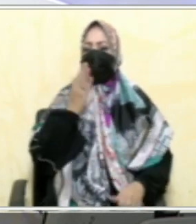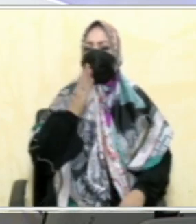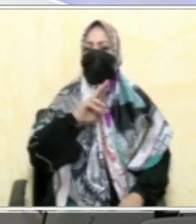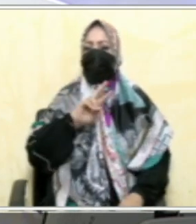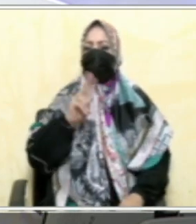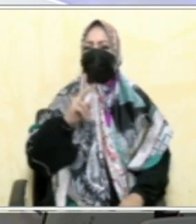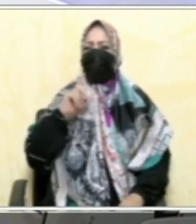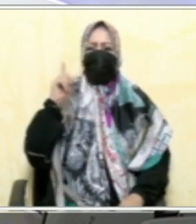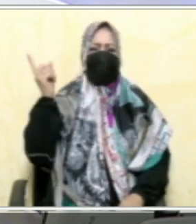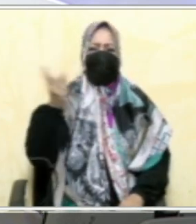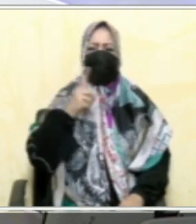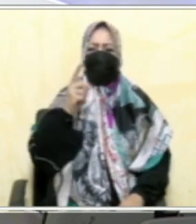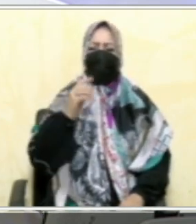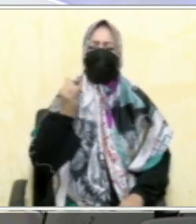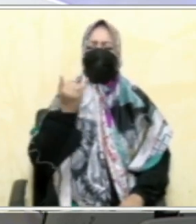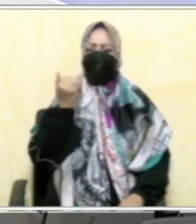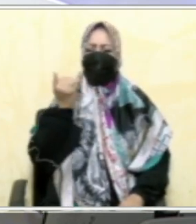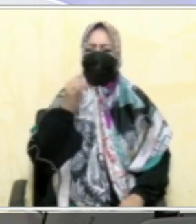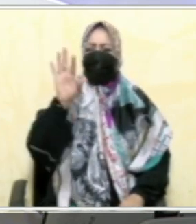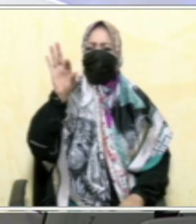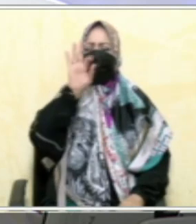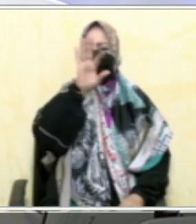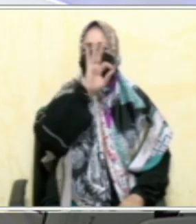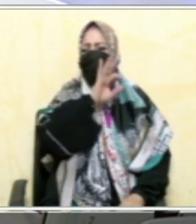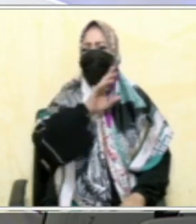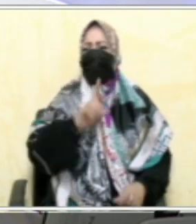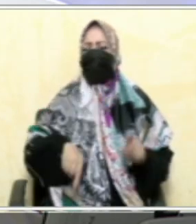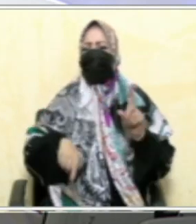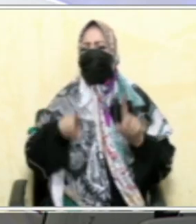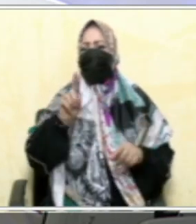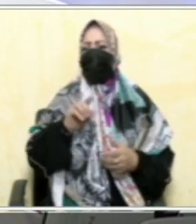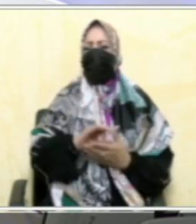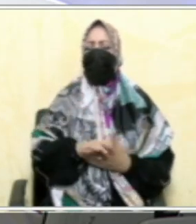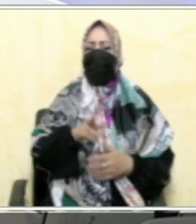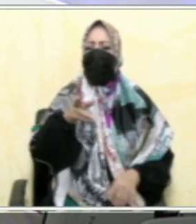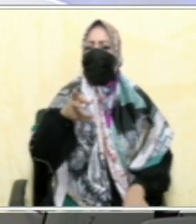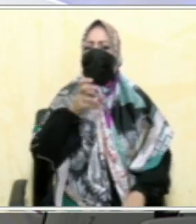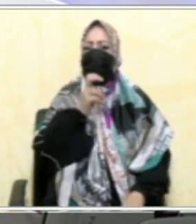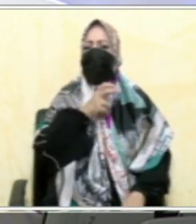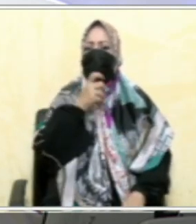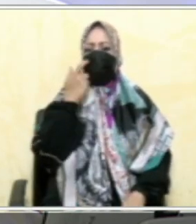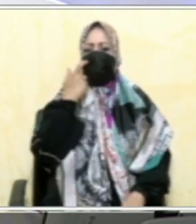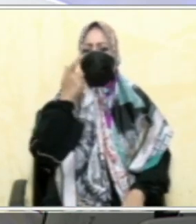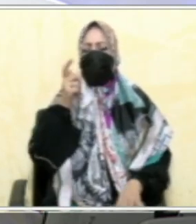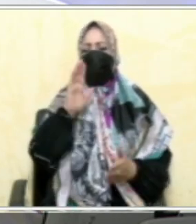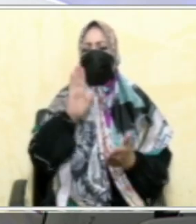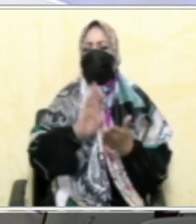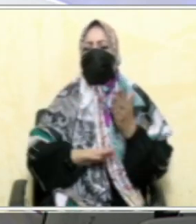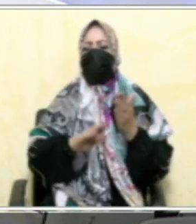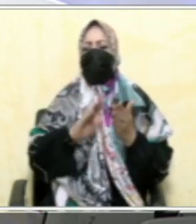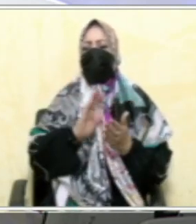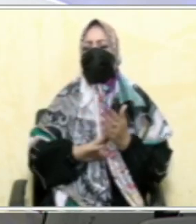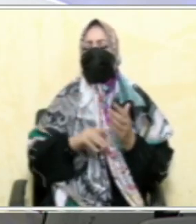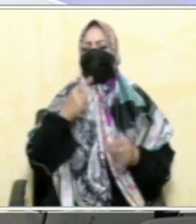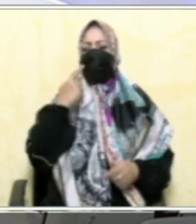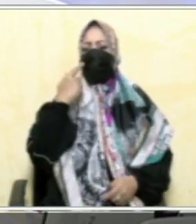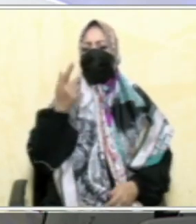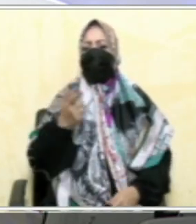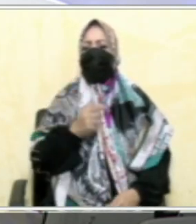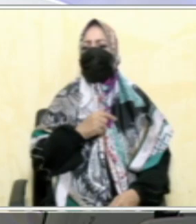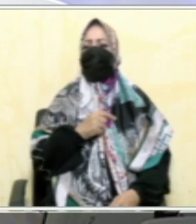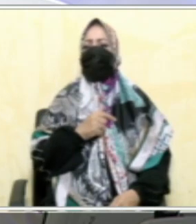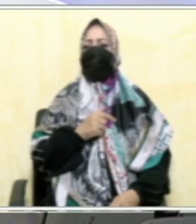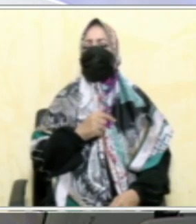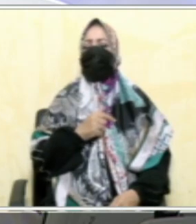في الحلقة هو الإسهام في فعل الخير من جهة، وفي أمر آخر لعل الله